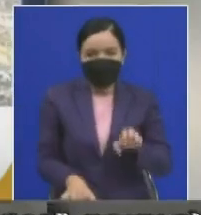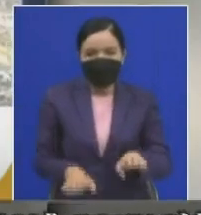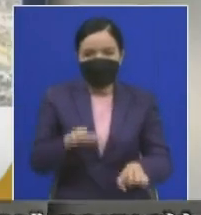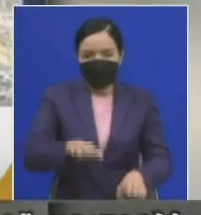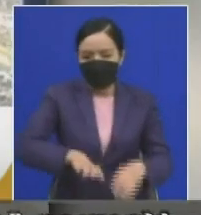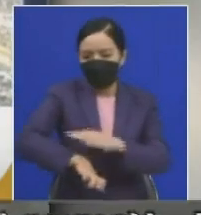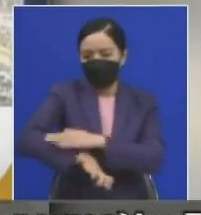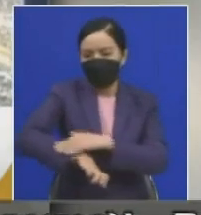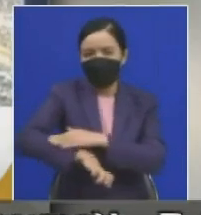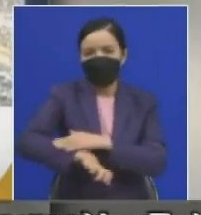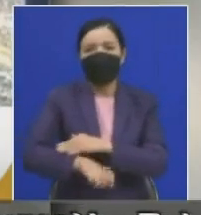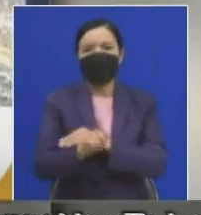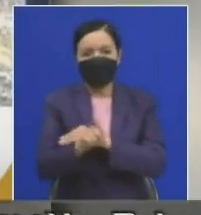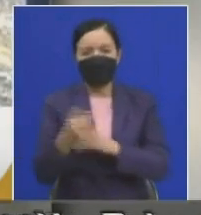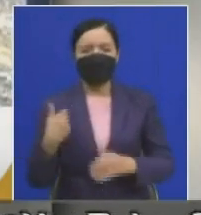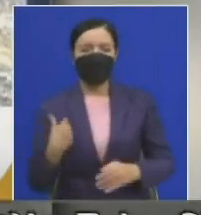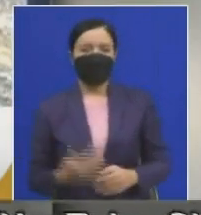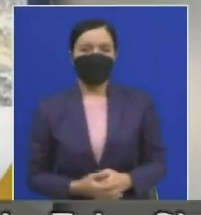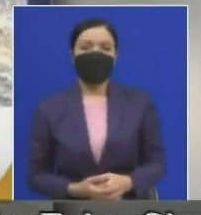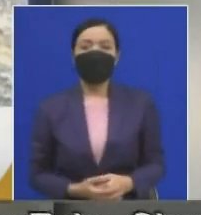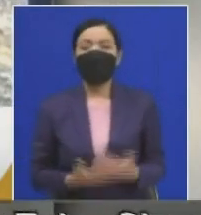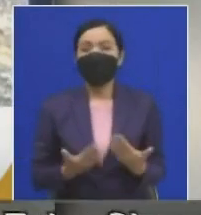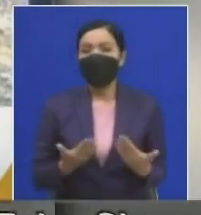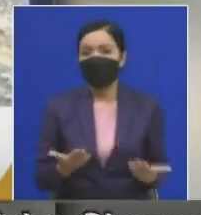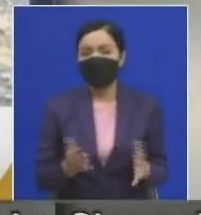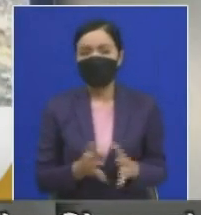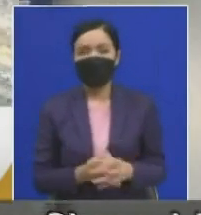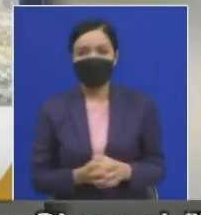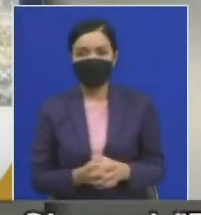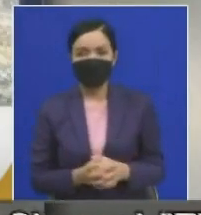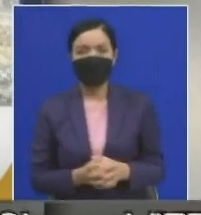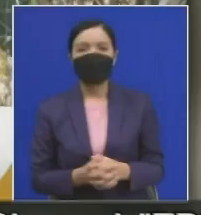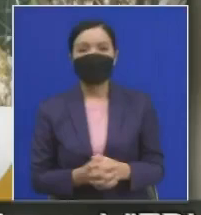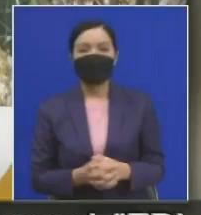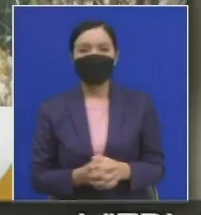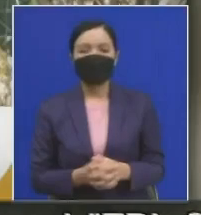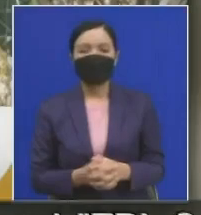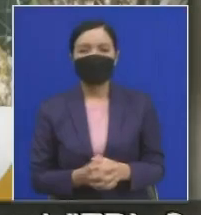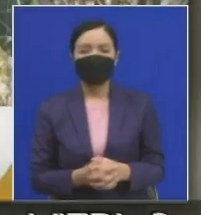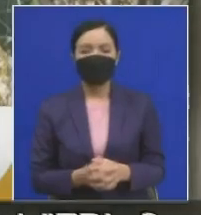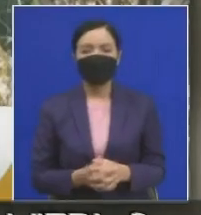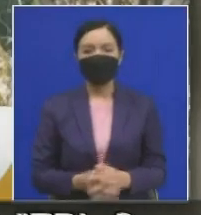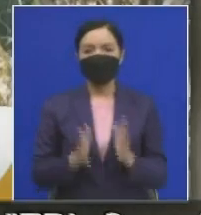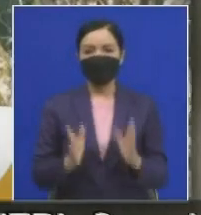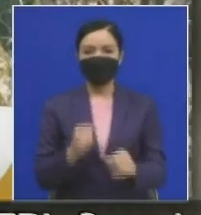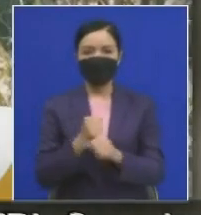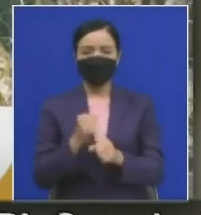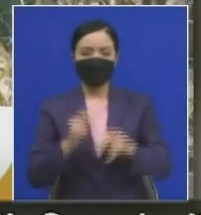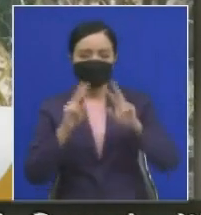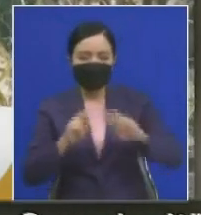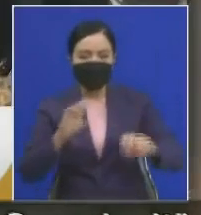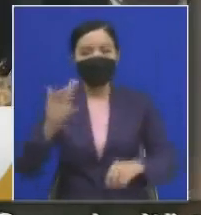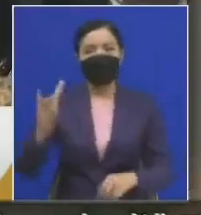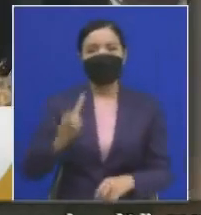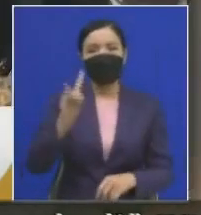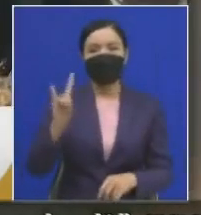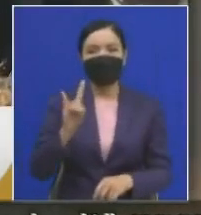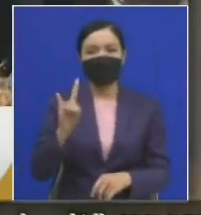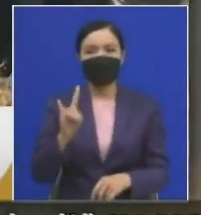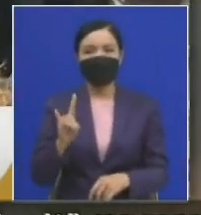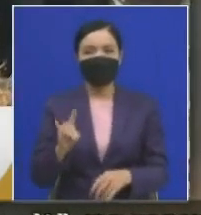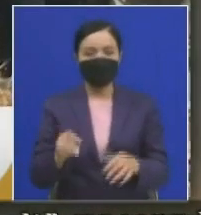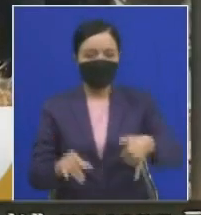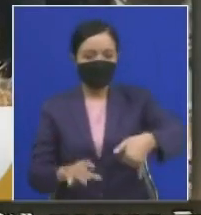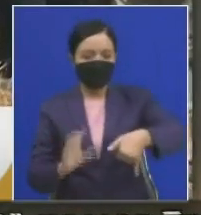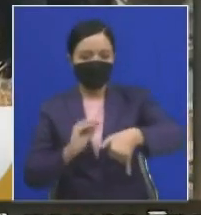แล้วไม่เป็อุปสักษทการดลชีวตเจาหน้ที่ก็ดำเเลินการ สถานีวิจัสัตวปากเขาหนางร่ำติบ